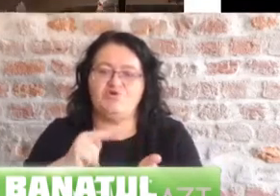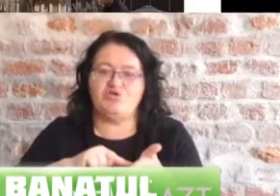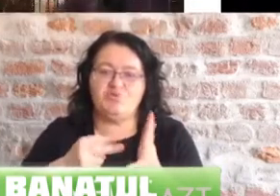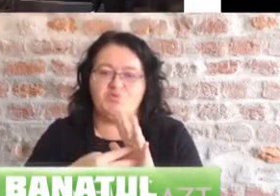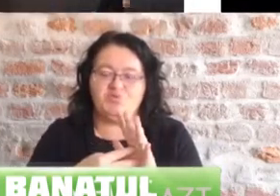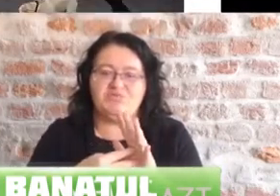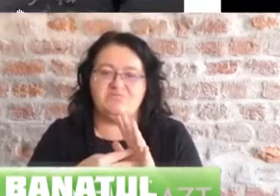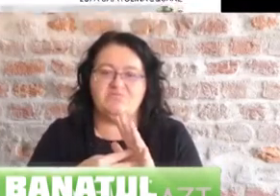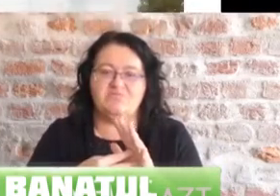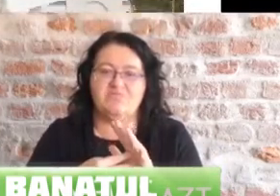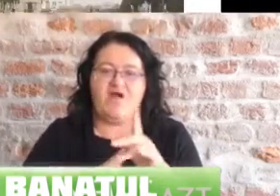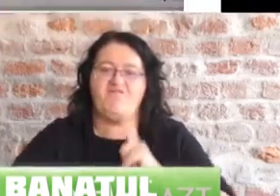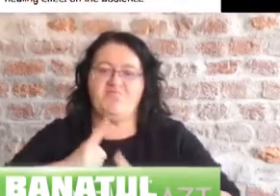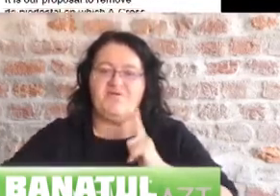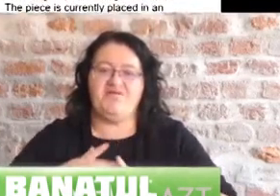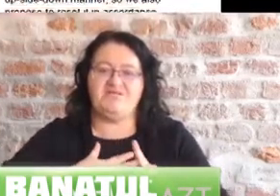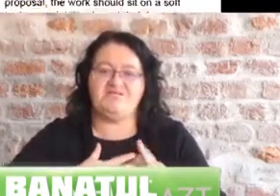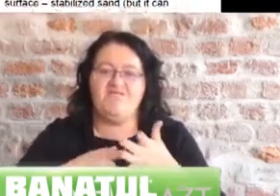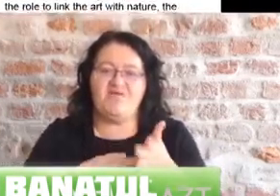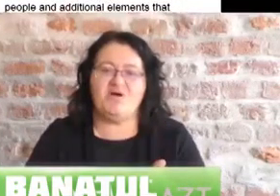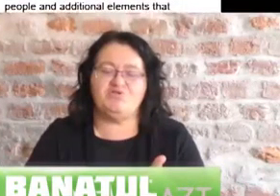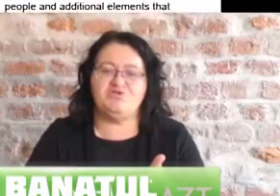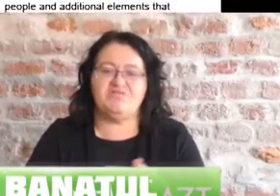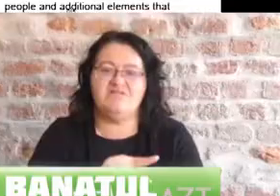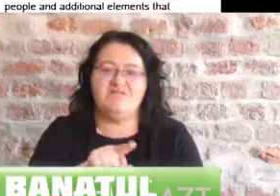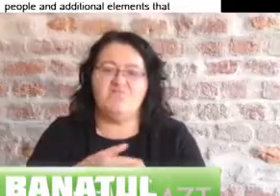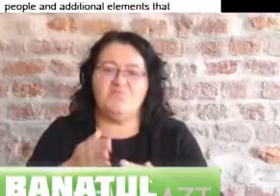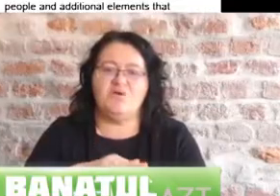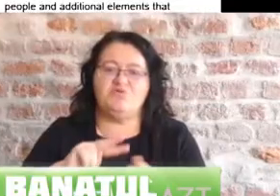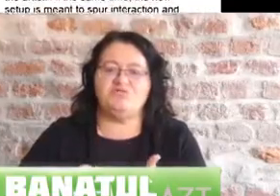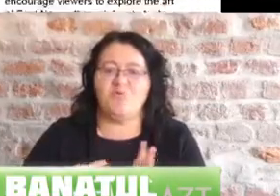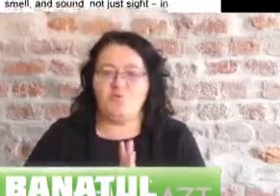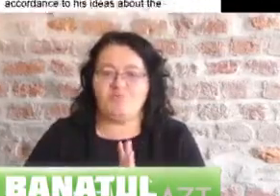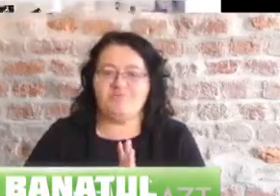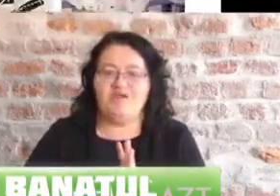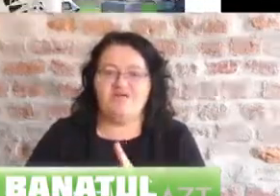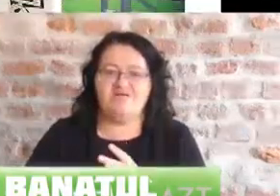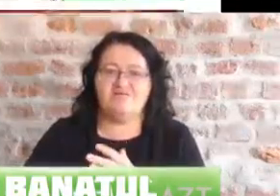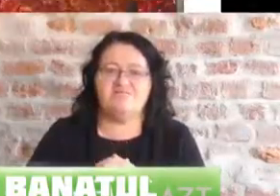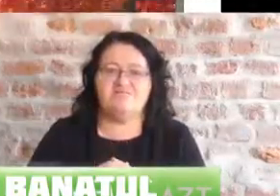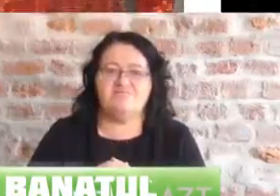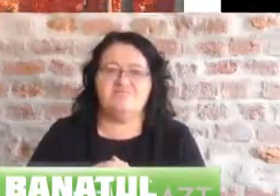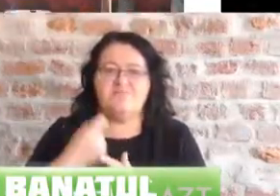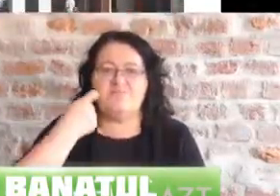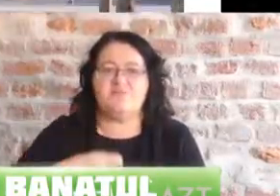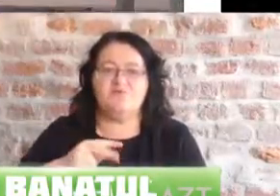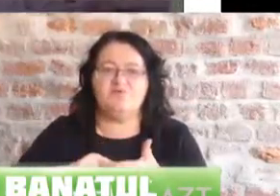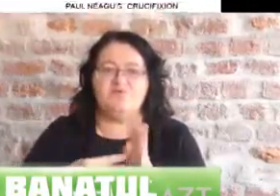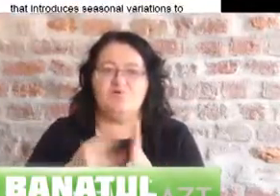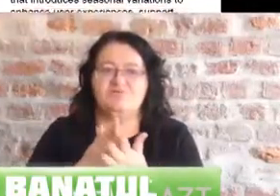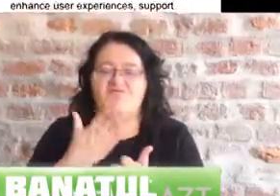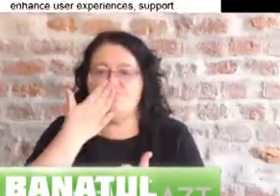soluției. Am fi preferat să avem acest timp mai mult dedicat soluției. Nu știu, soluția a fost